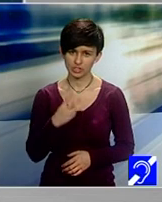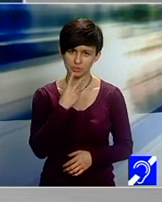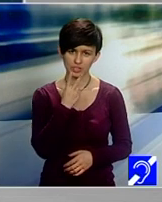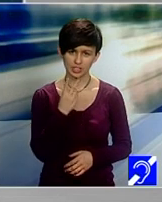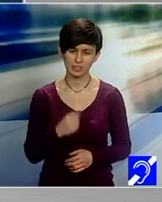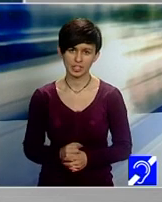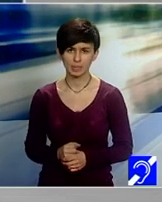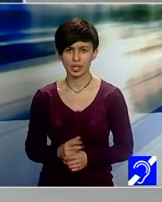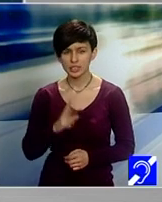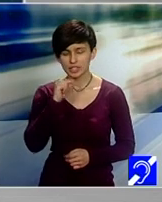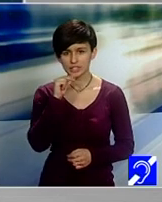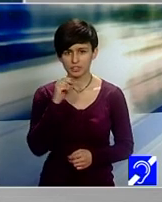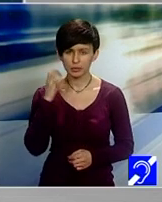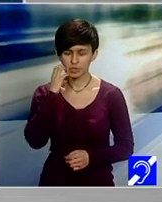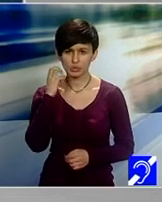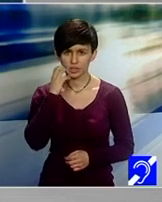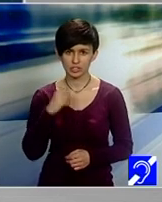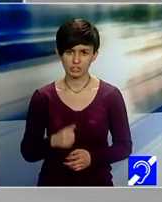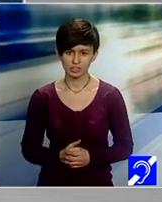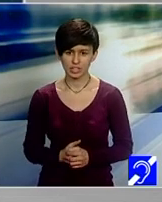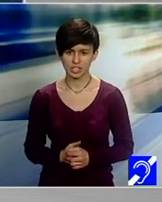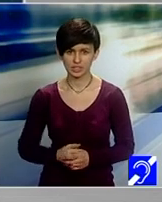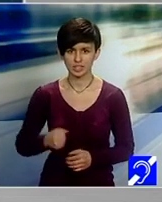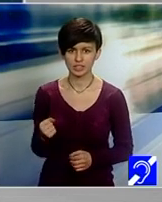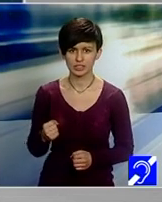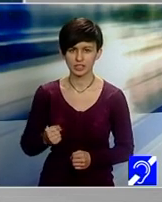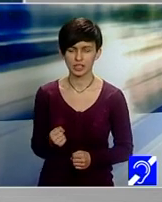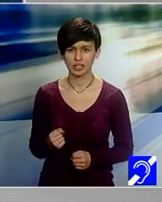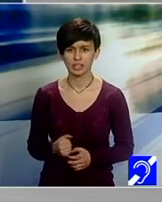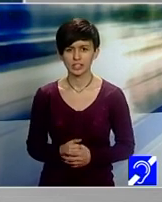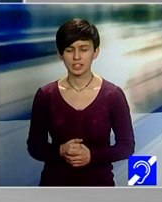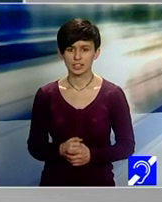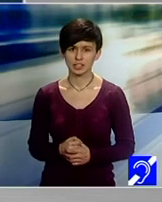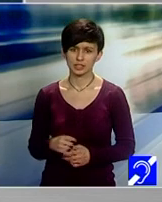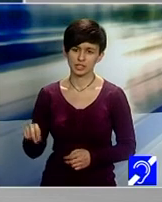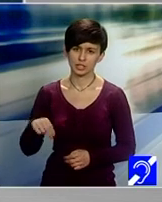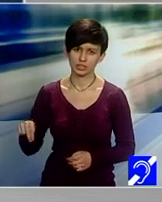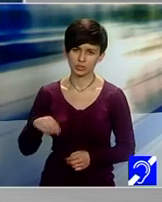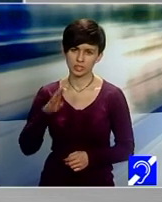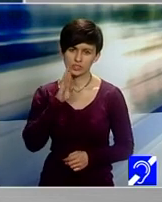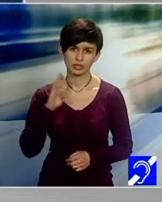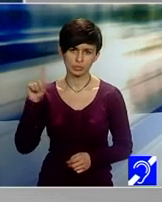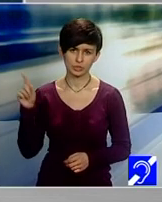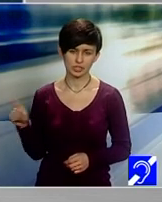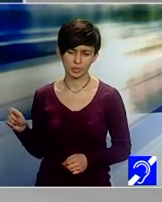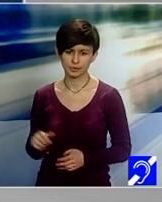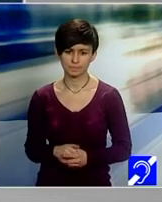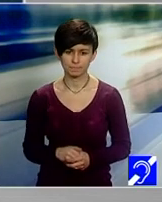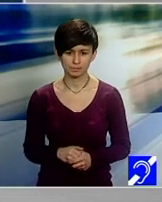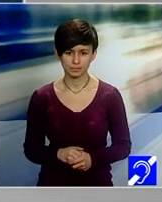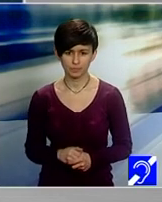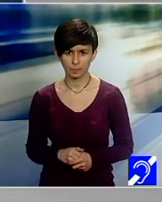cu o țărancă din satul Dâmbroca, din județul Buzău, doamna Stella Zămoiu, care este